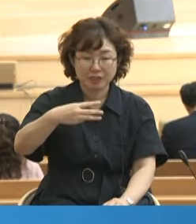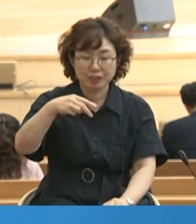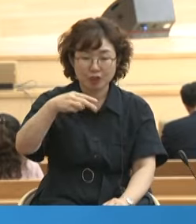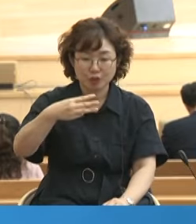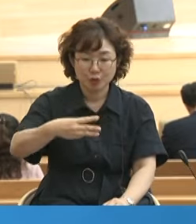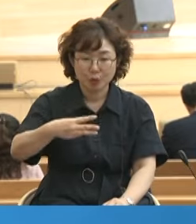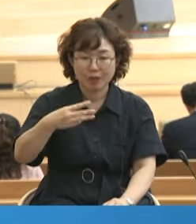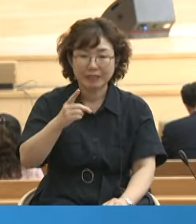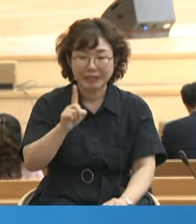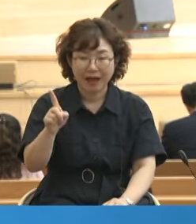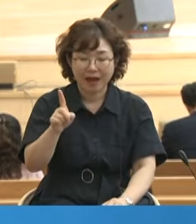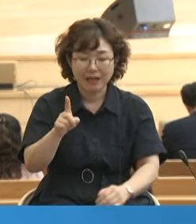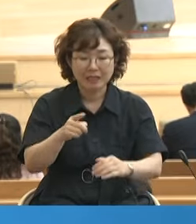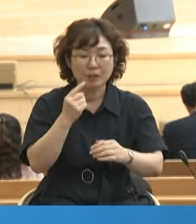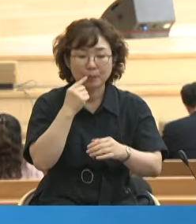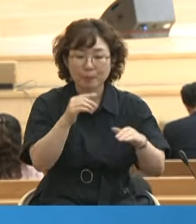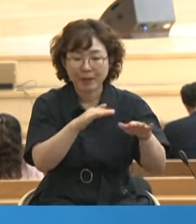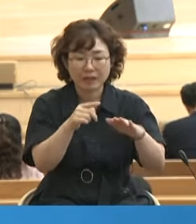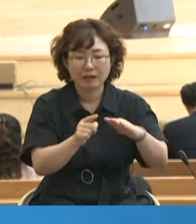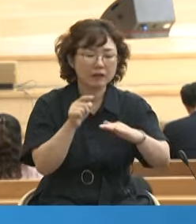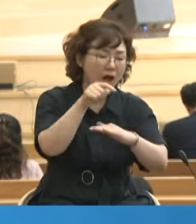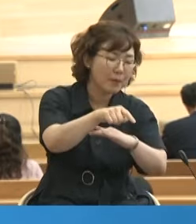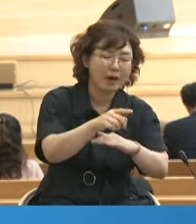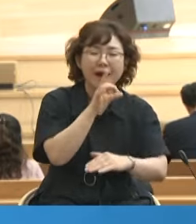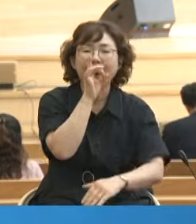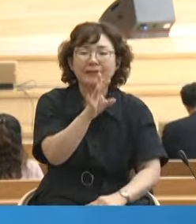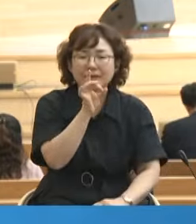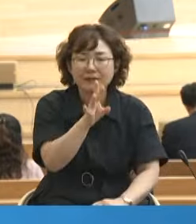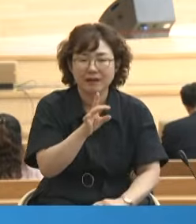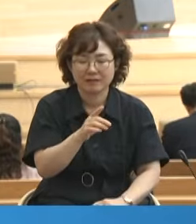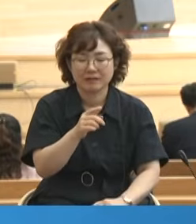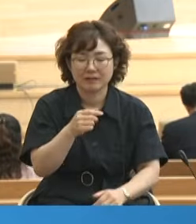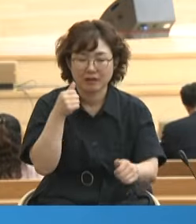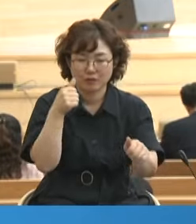일종의 경고였어요. 그런데 저와 여러분,